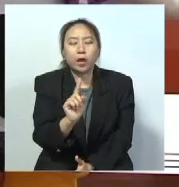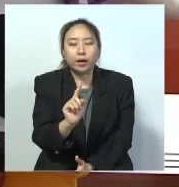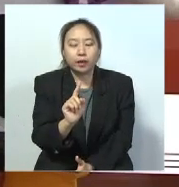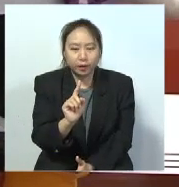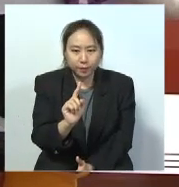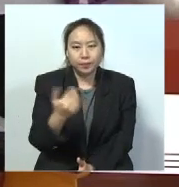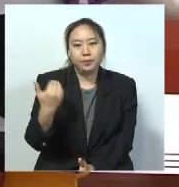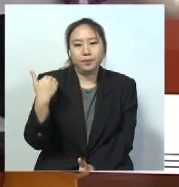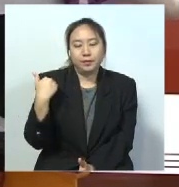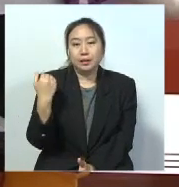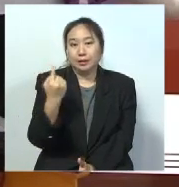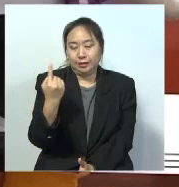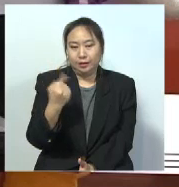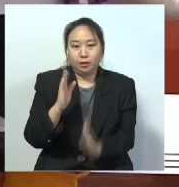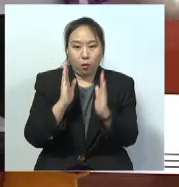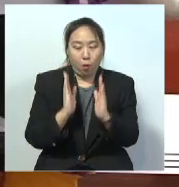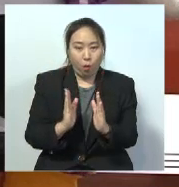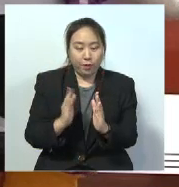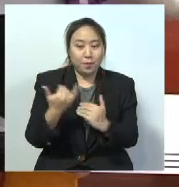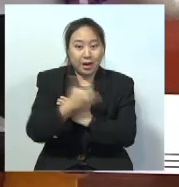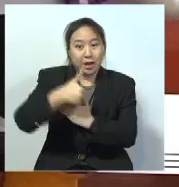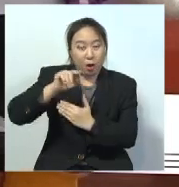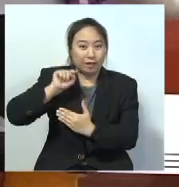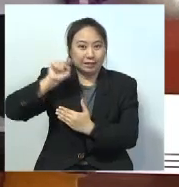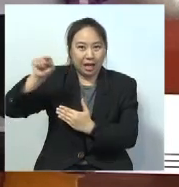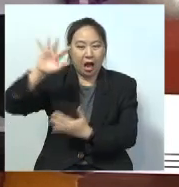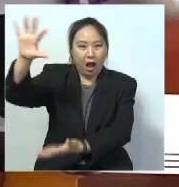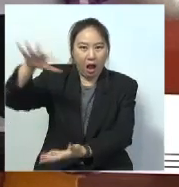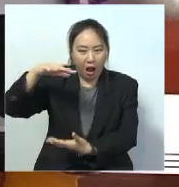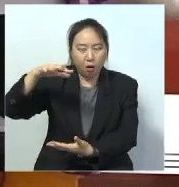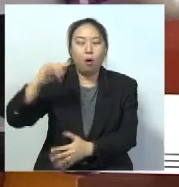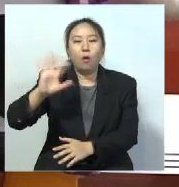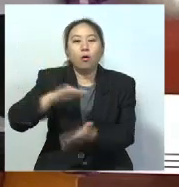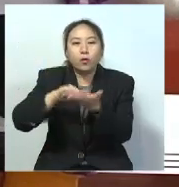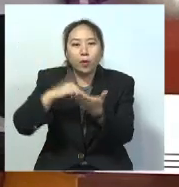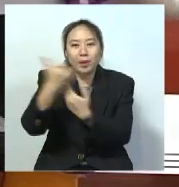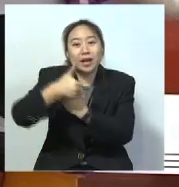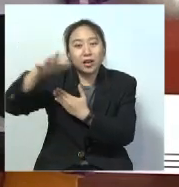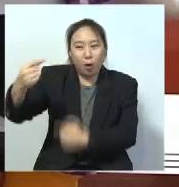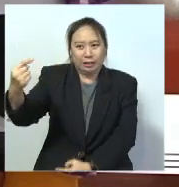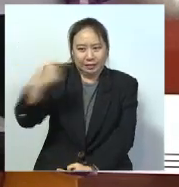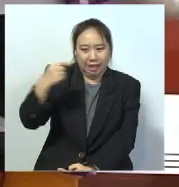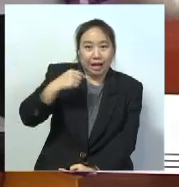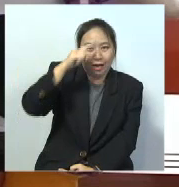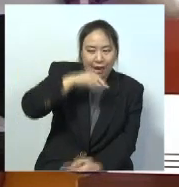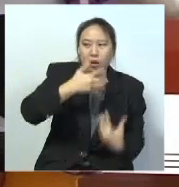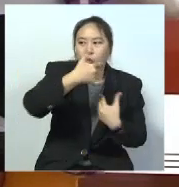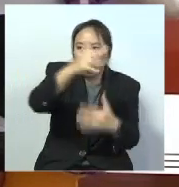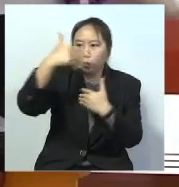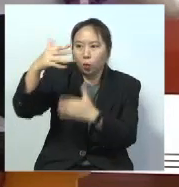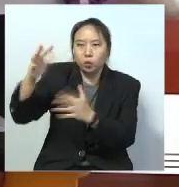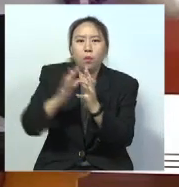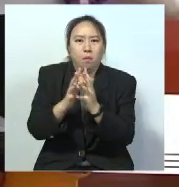ในปัจจัยก็คือผู้นำข้าวเนี่ยสั่งข้าวบ้านเราเยอะแล้วการระบายข้าวในสต็อกของเราเนี่ยก็ท